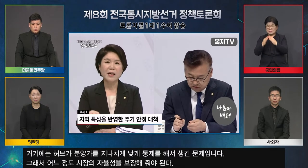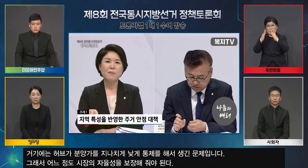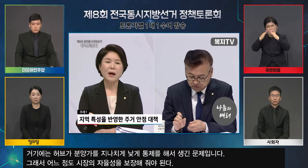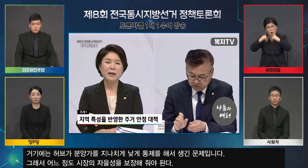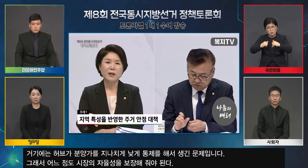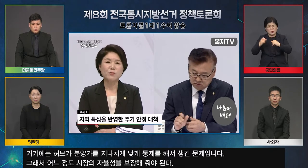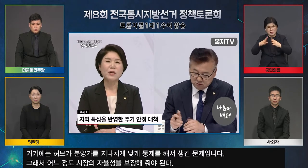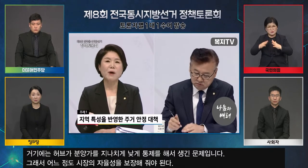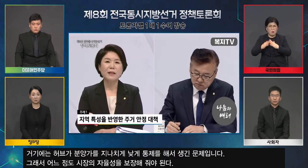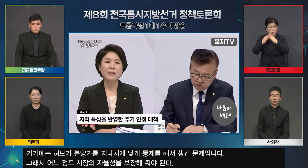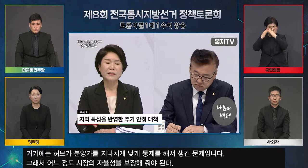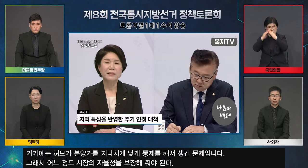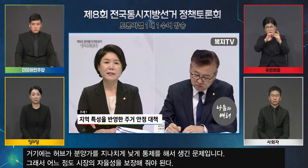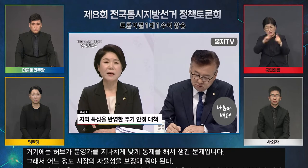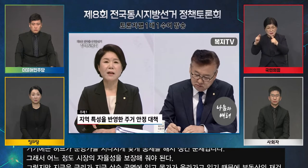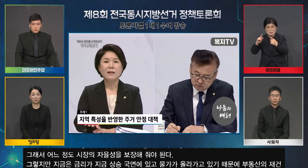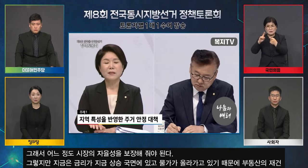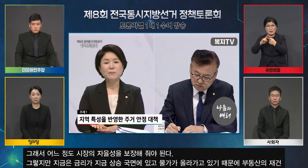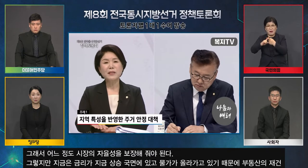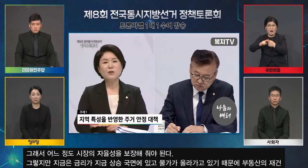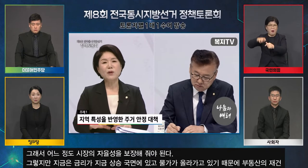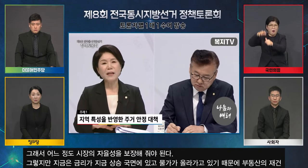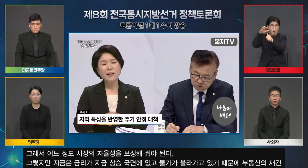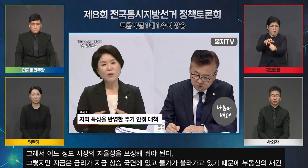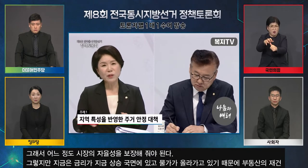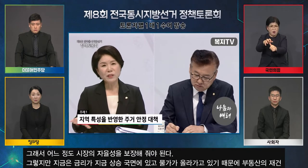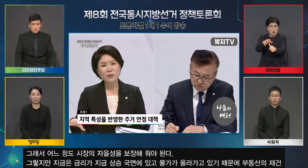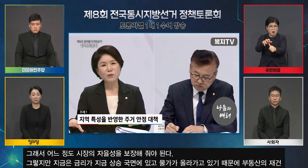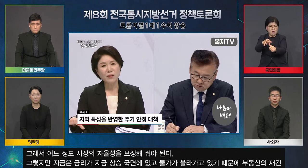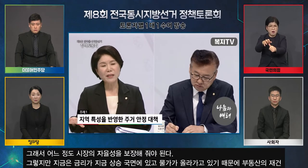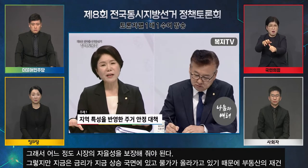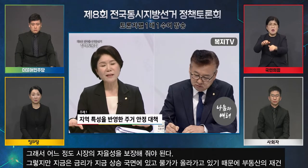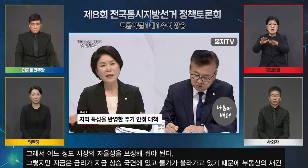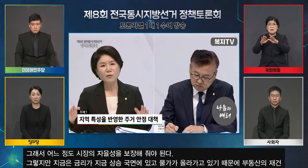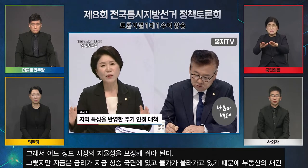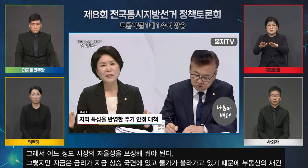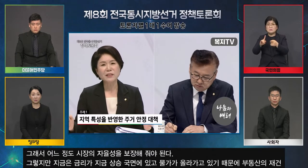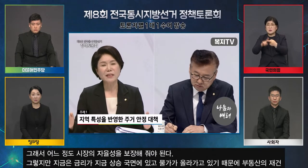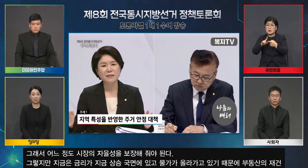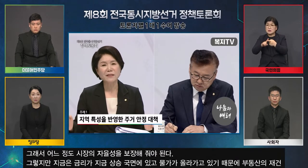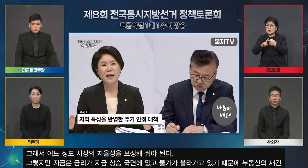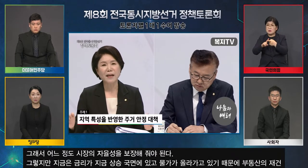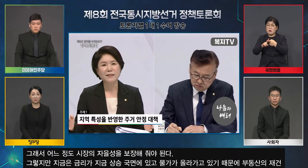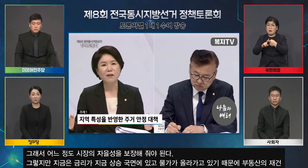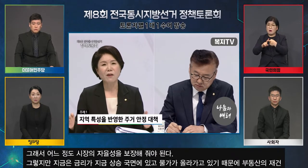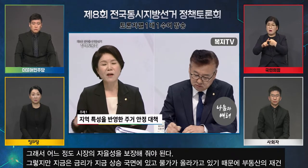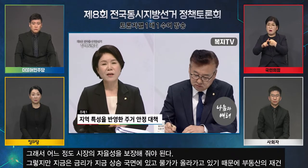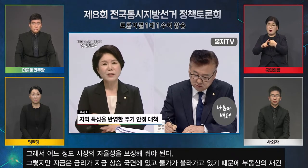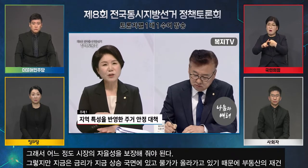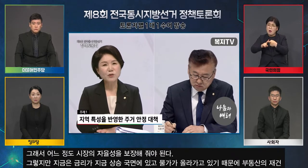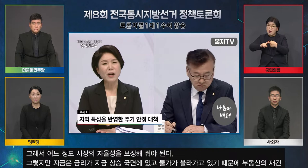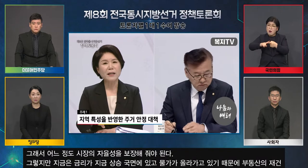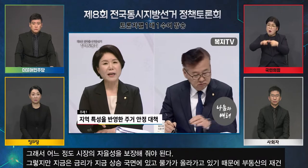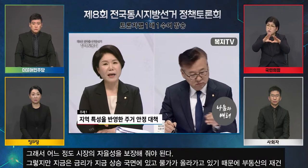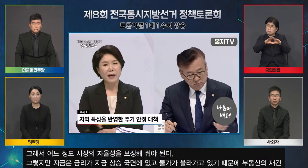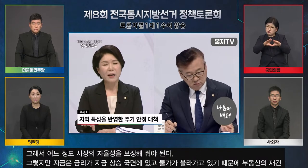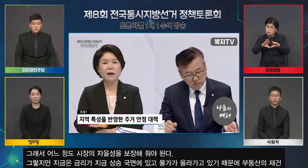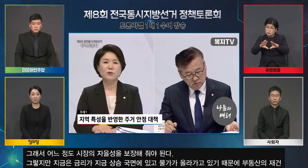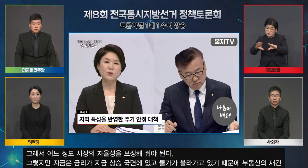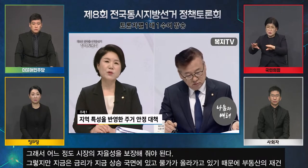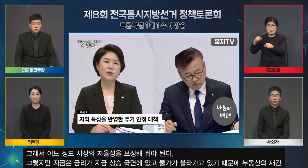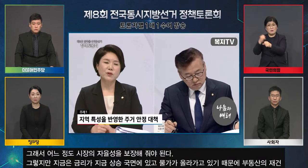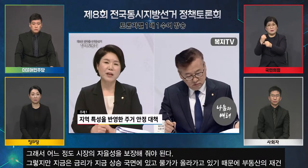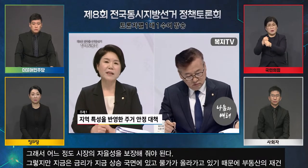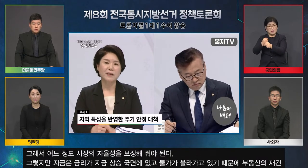재개발의 규제 완화는 점차적으로 규제 완화를 한다는 원칙에 전제하여서 신중하게